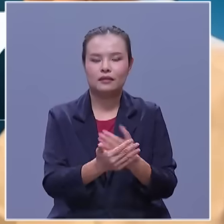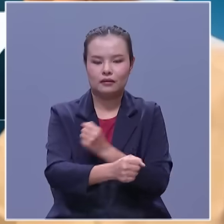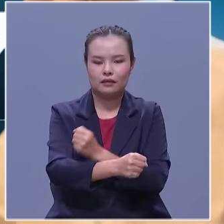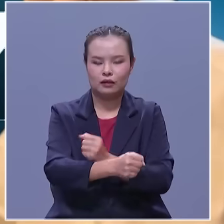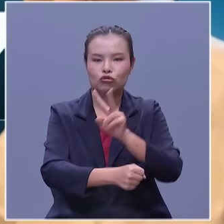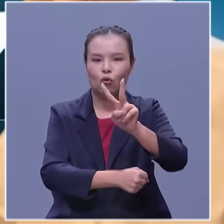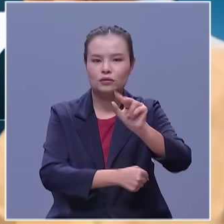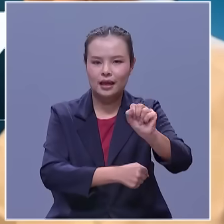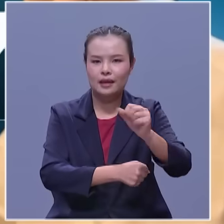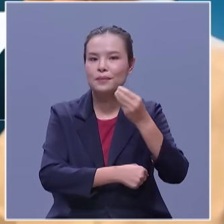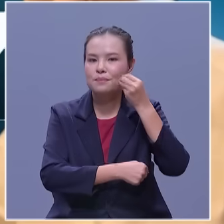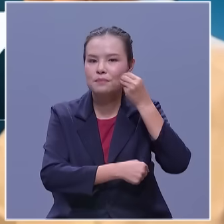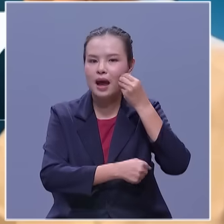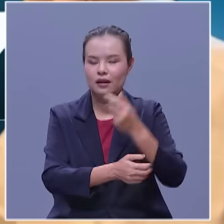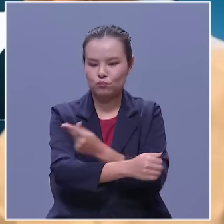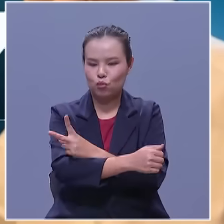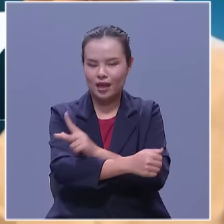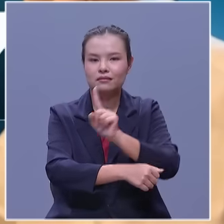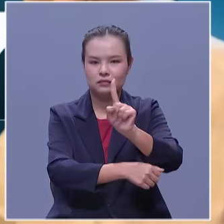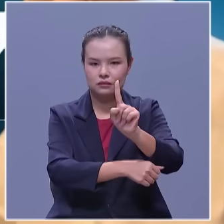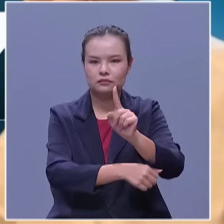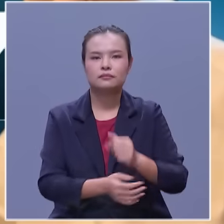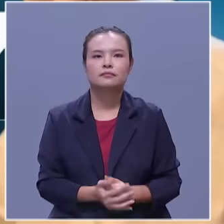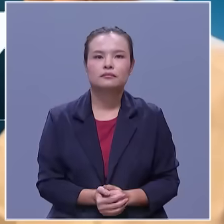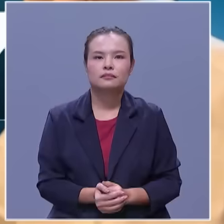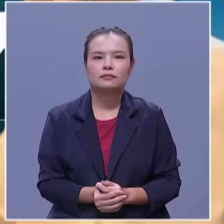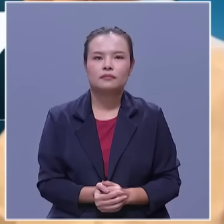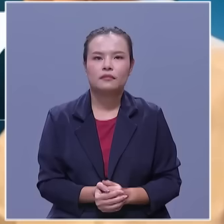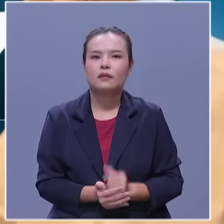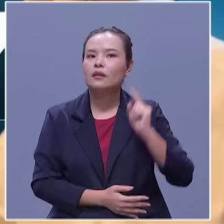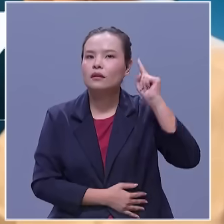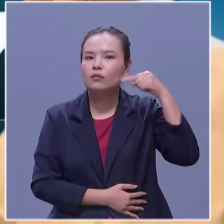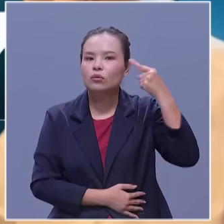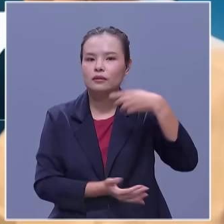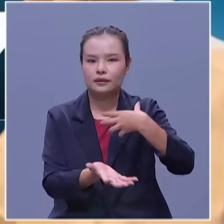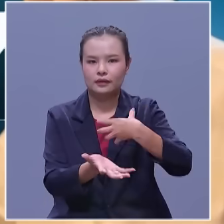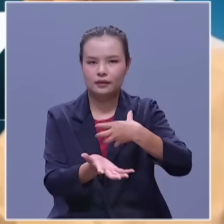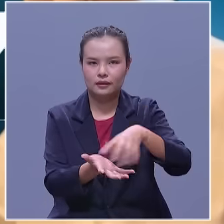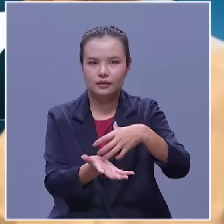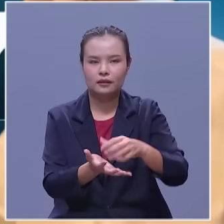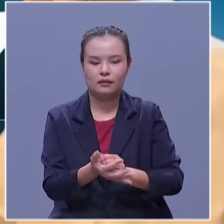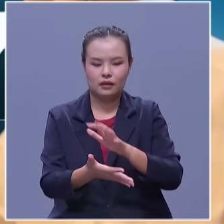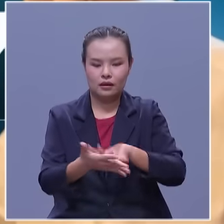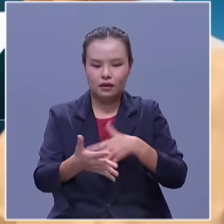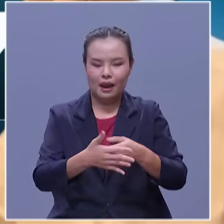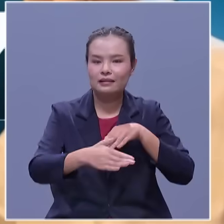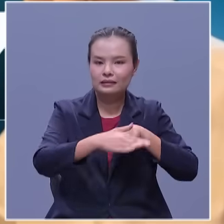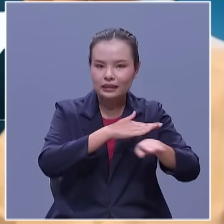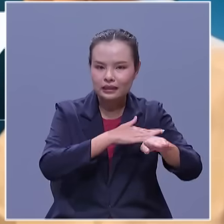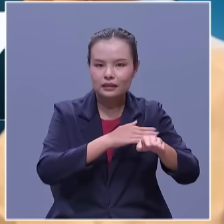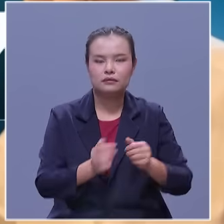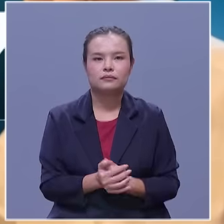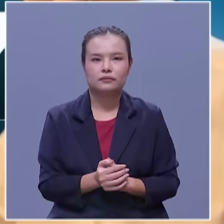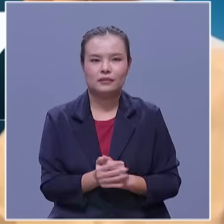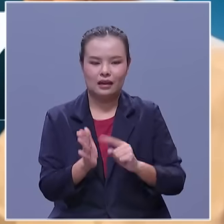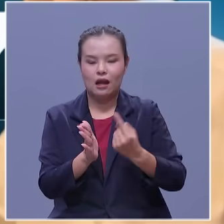200,000แล้วก็บ้านที่จังหวัดภูเก็ตอีก 1หลังครับทีนี้ตัวของไหให้การเพิ่มเติมค่ะว่าแผนการหลบหนีของเสี่แป้งเนี่ย